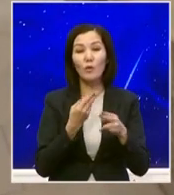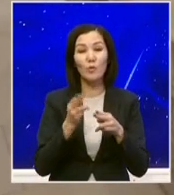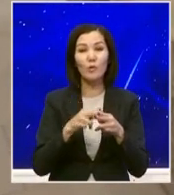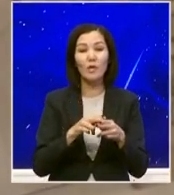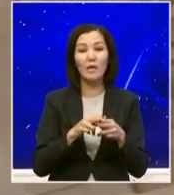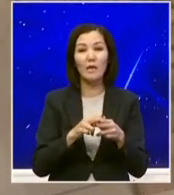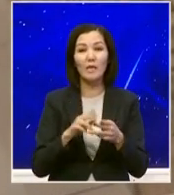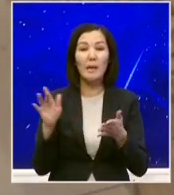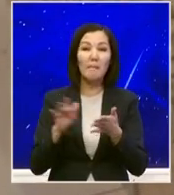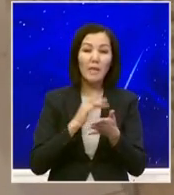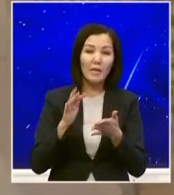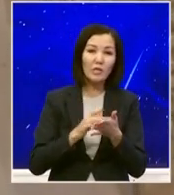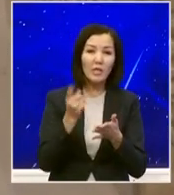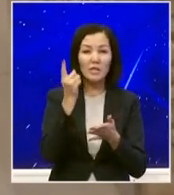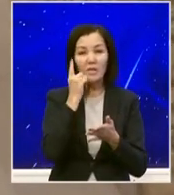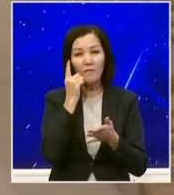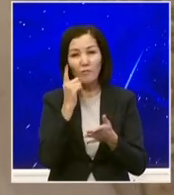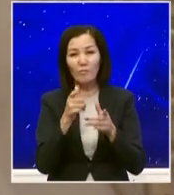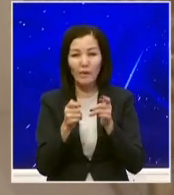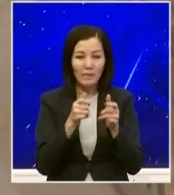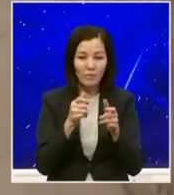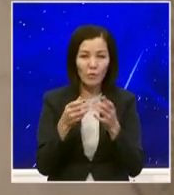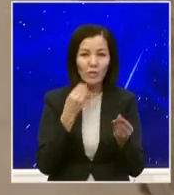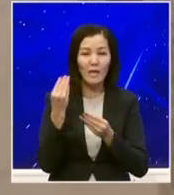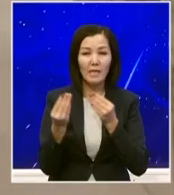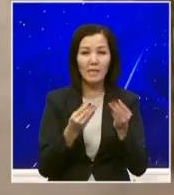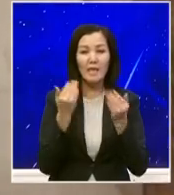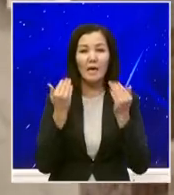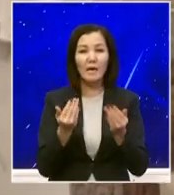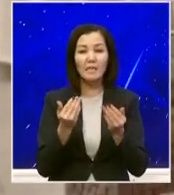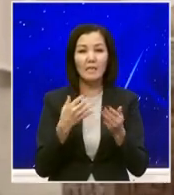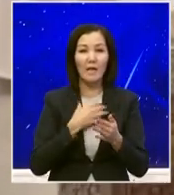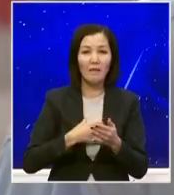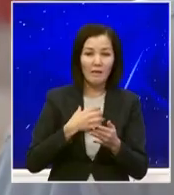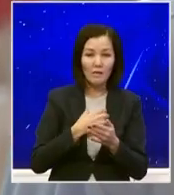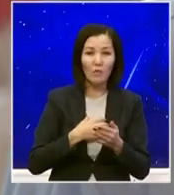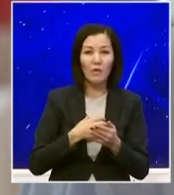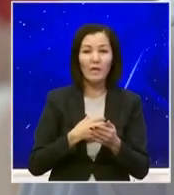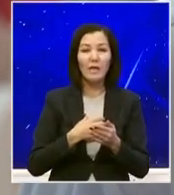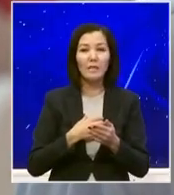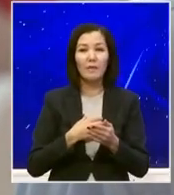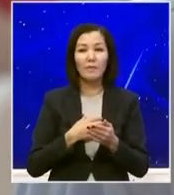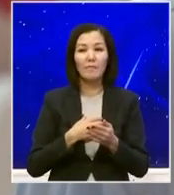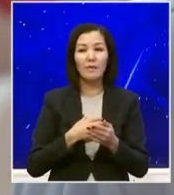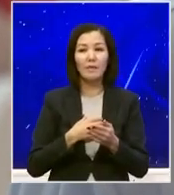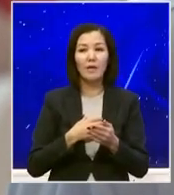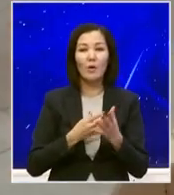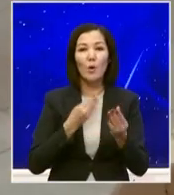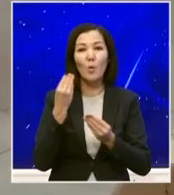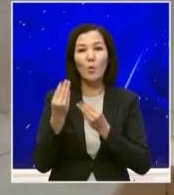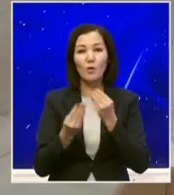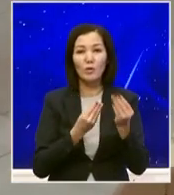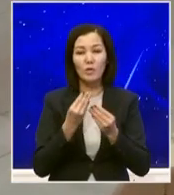Бүгінде планшет пен телефонға телмірген жас буынның беталысы өнер иесін алаңдатады. Шығыс көршіден келетін арзан қолды